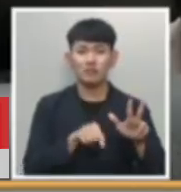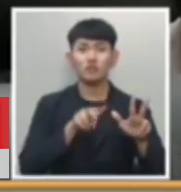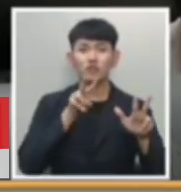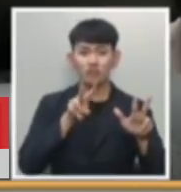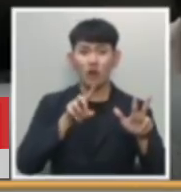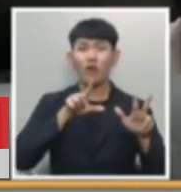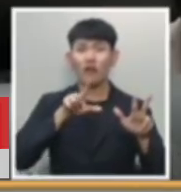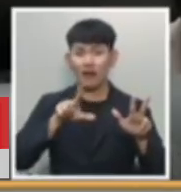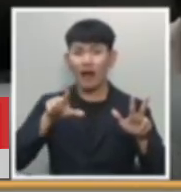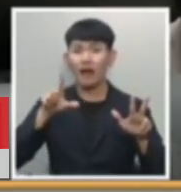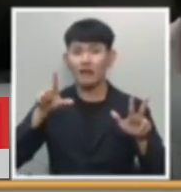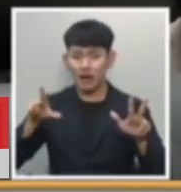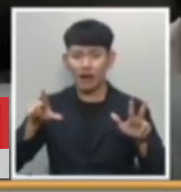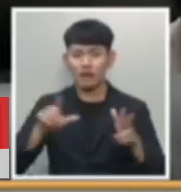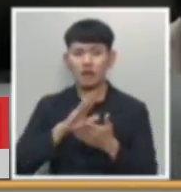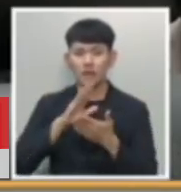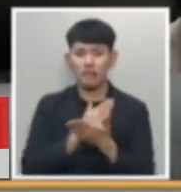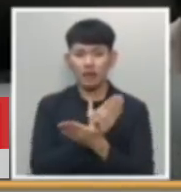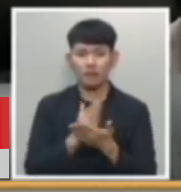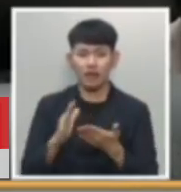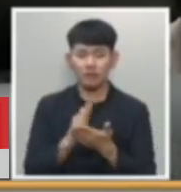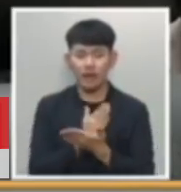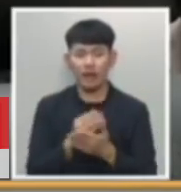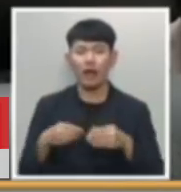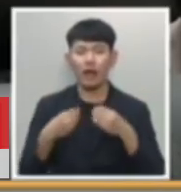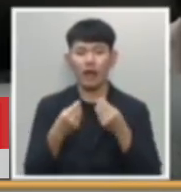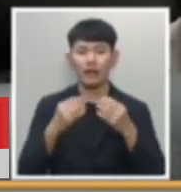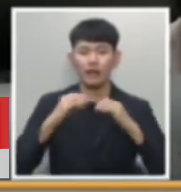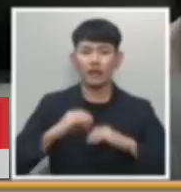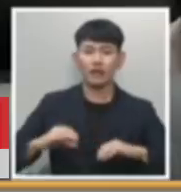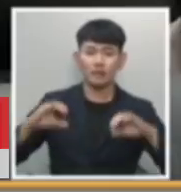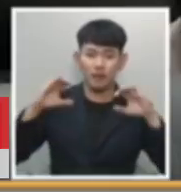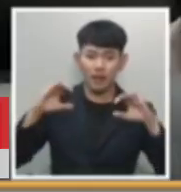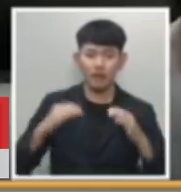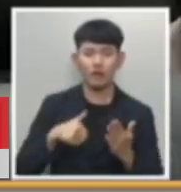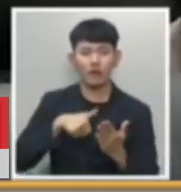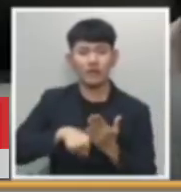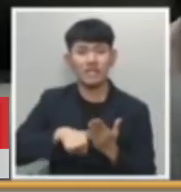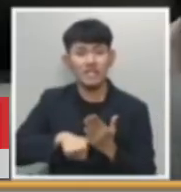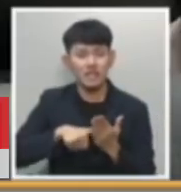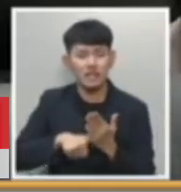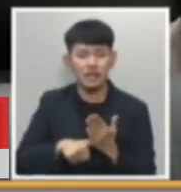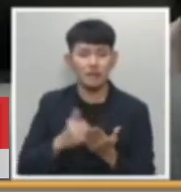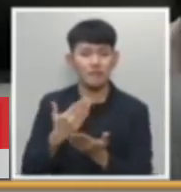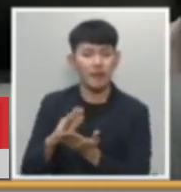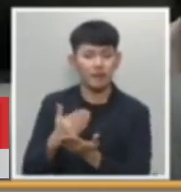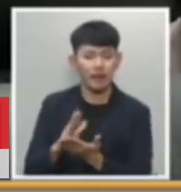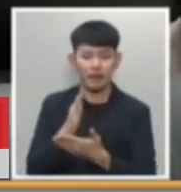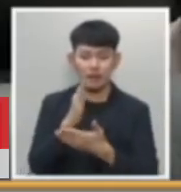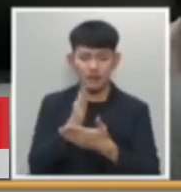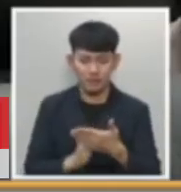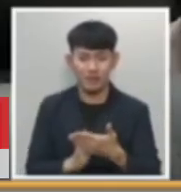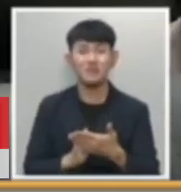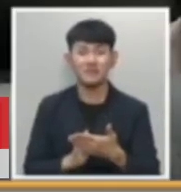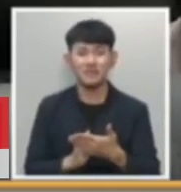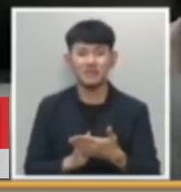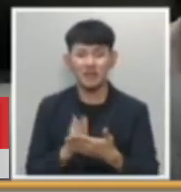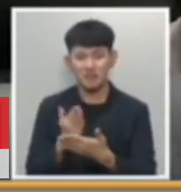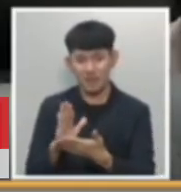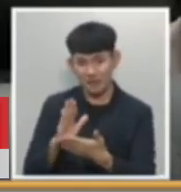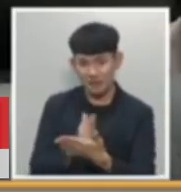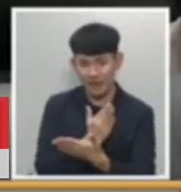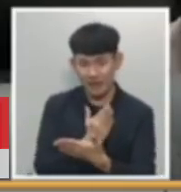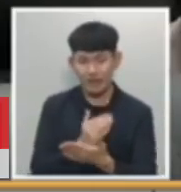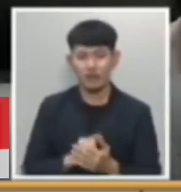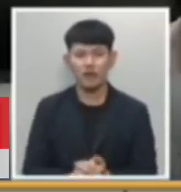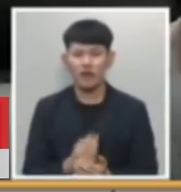านแบ่งเป็นให้หน่วยรับงบประมาณและก็ใช้หนี้เงินคงคลังไป2ส่วนอยู่ในหลักการตัวเลข3